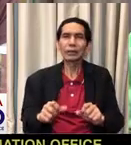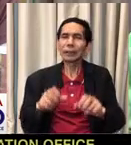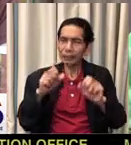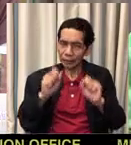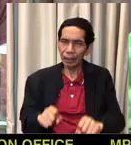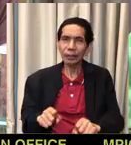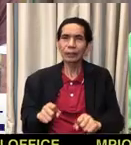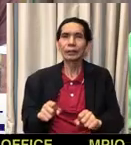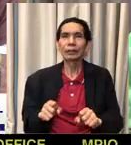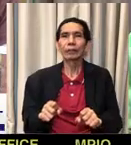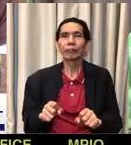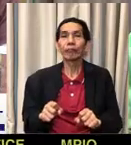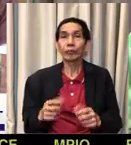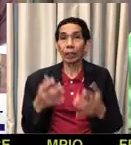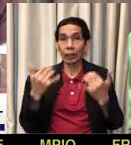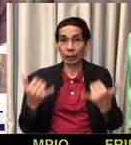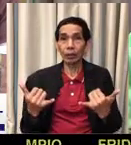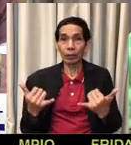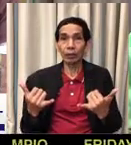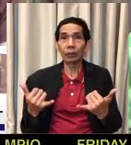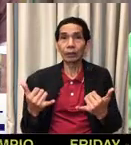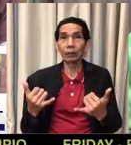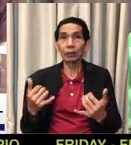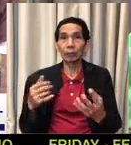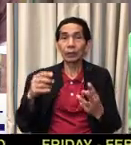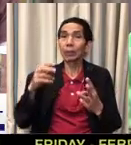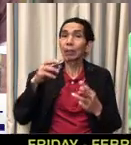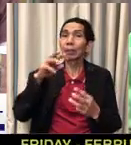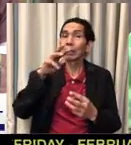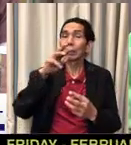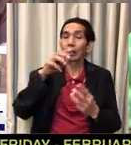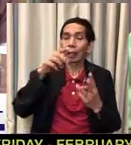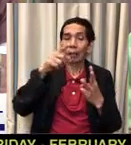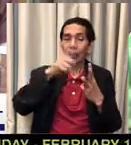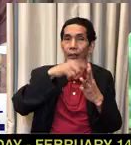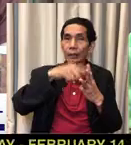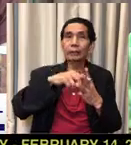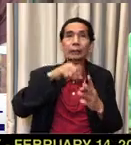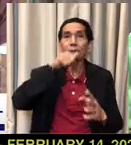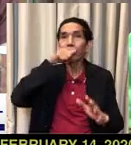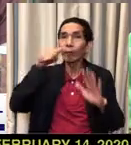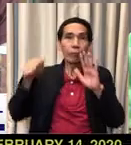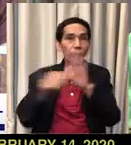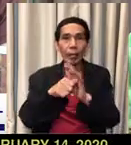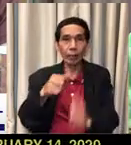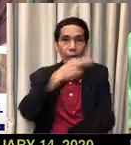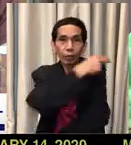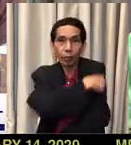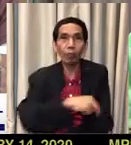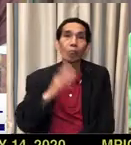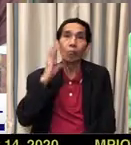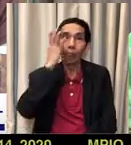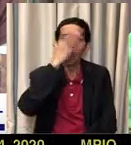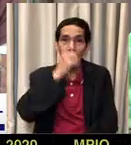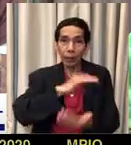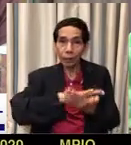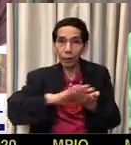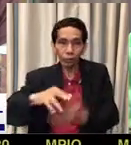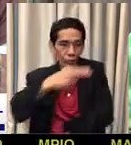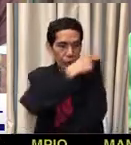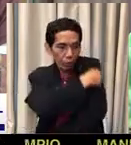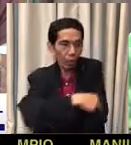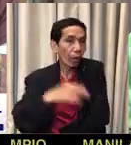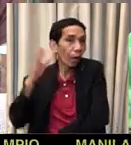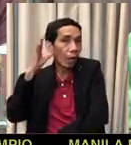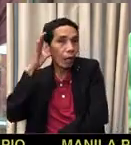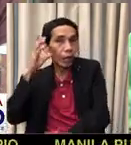naman. Ngayon, pati middle class. Hindi na magpapa-private yun. Bakit? Ang ganda ng ospital eh. Tapos mababalita